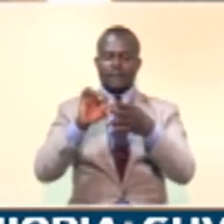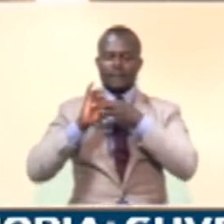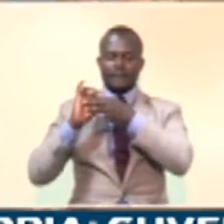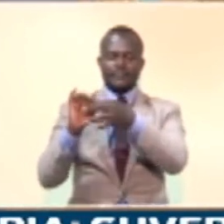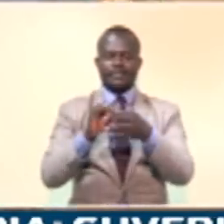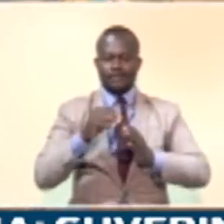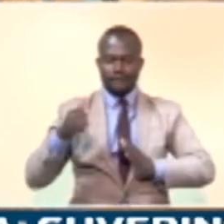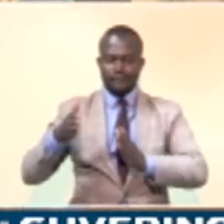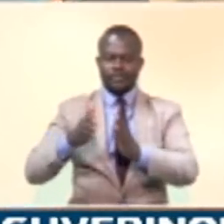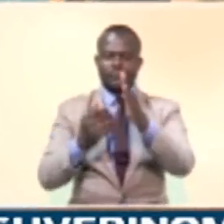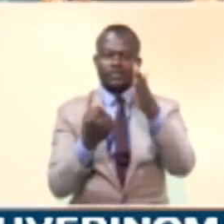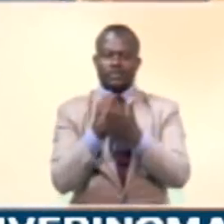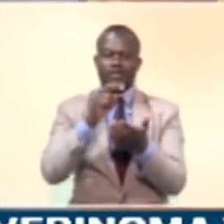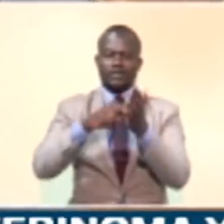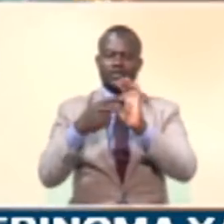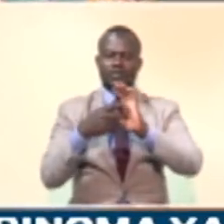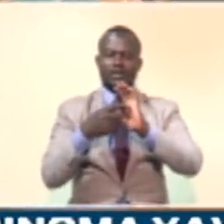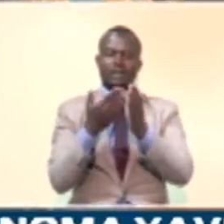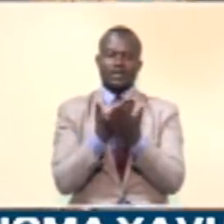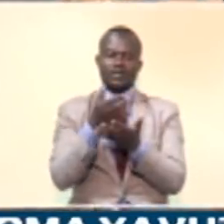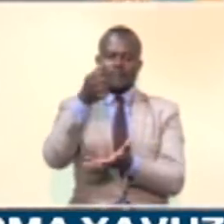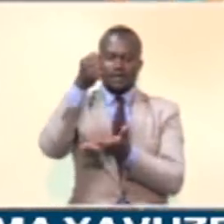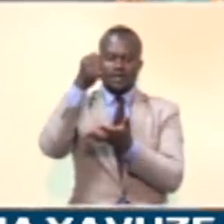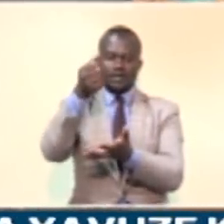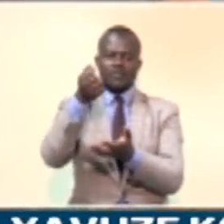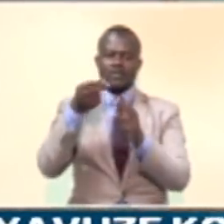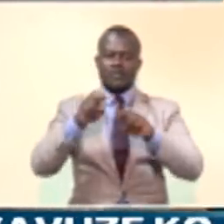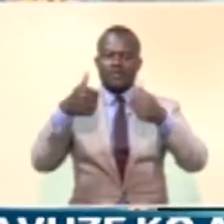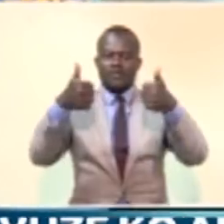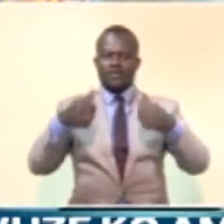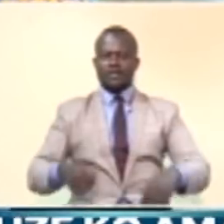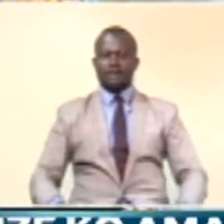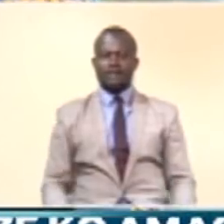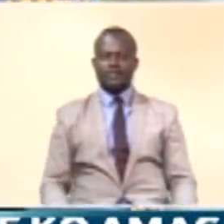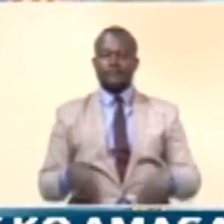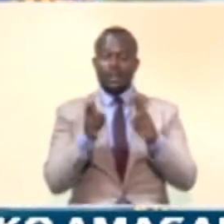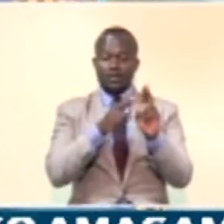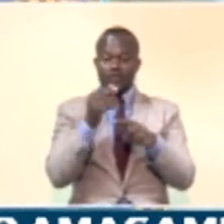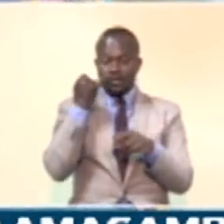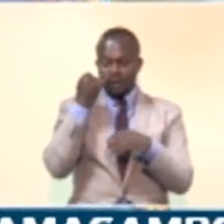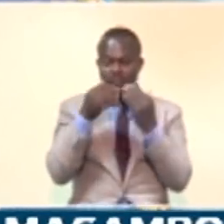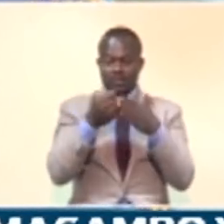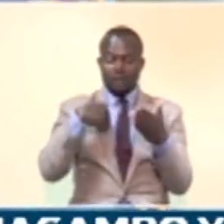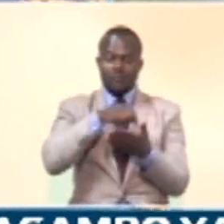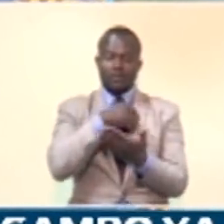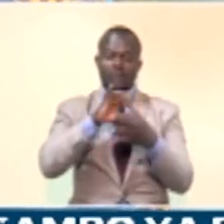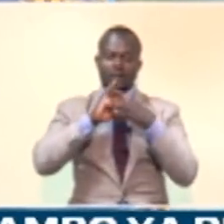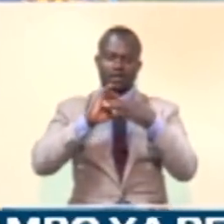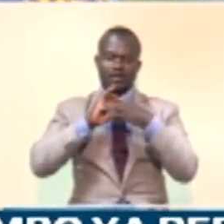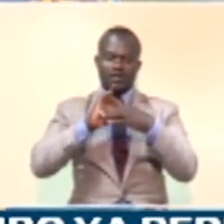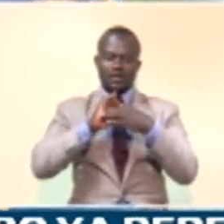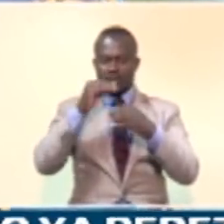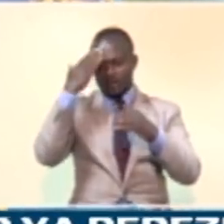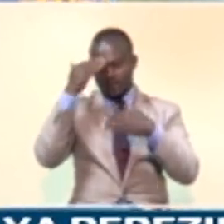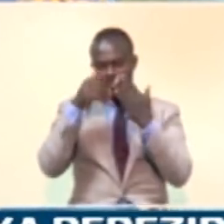nzira izatuma imishinga isaba ingengo y'imari igenda neza n'ubundi nubwo twari dusanganywe umubano